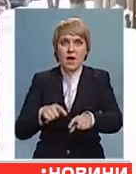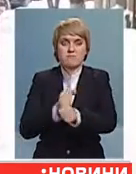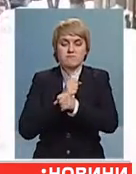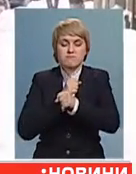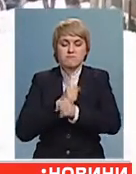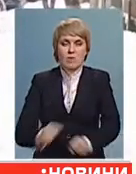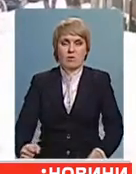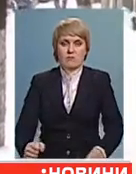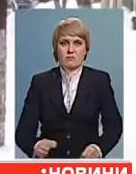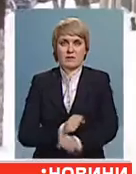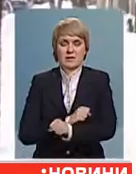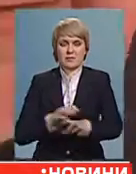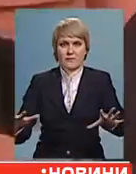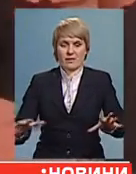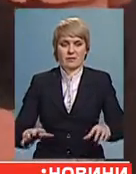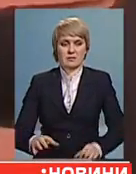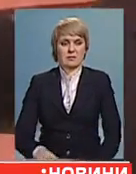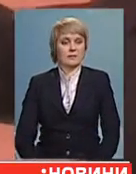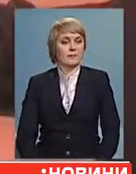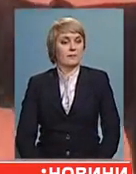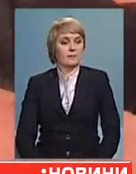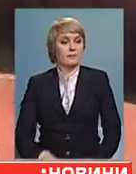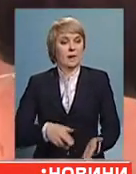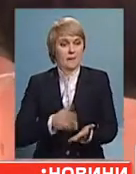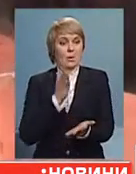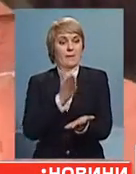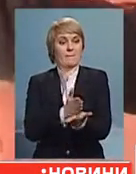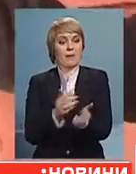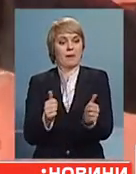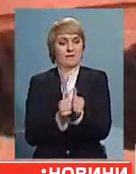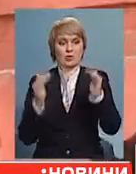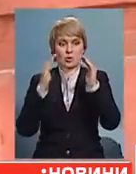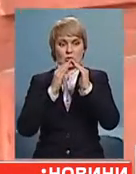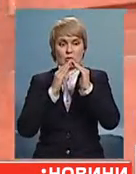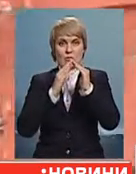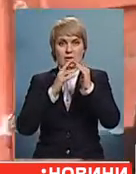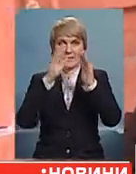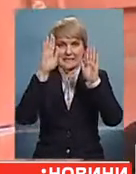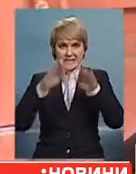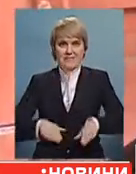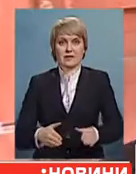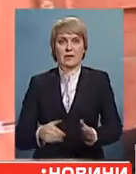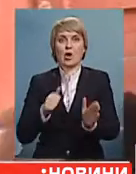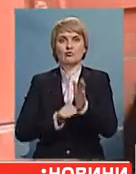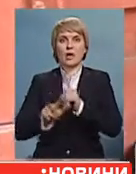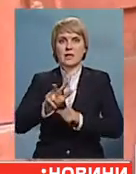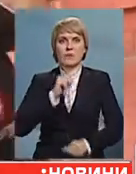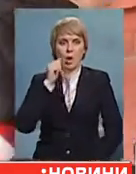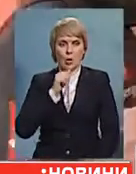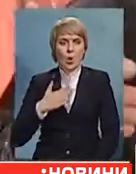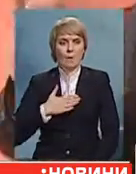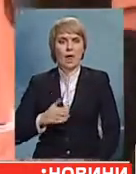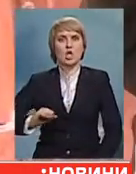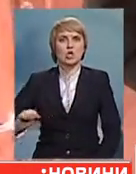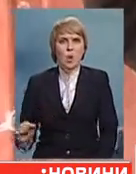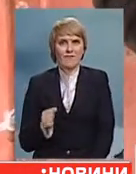таке впечатлення, розбиваються о кришу. От, пойди прямо возле дому, свалиться і... В 63-м році у